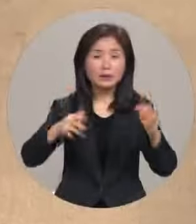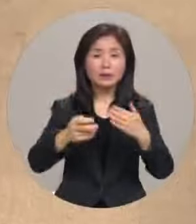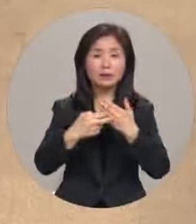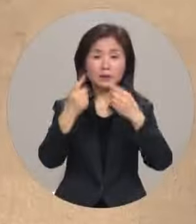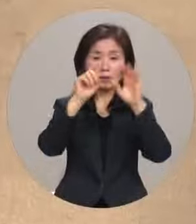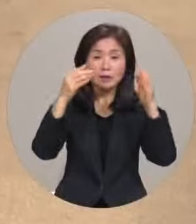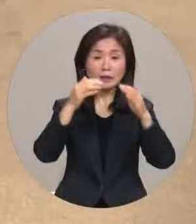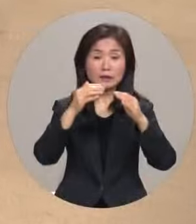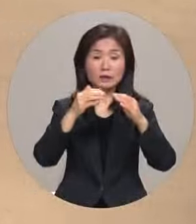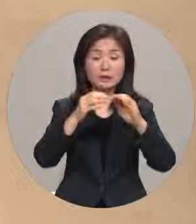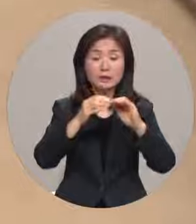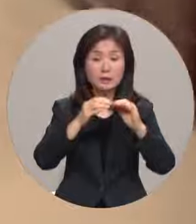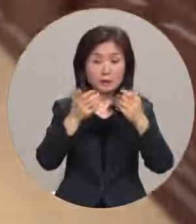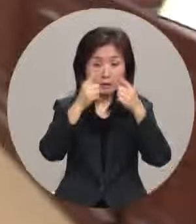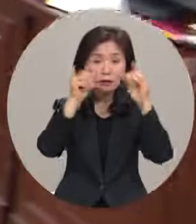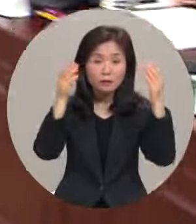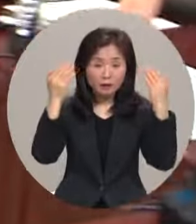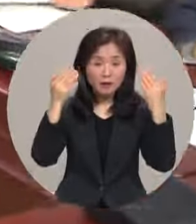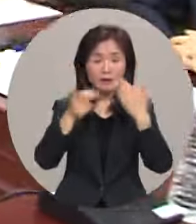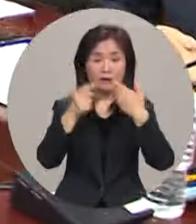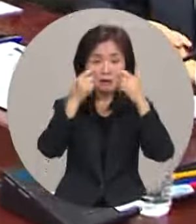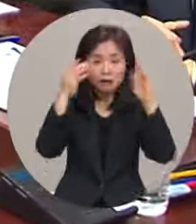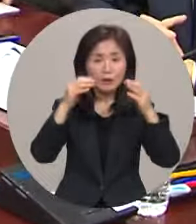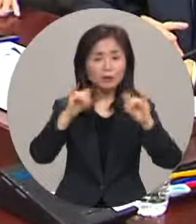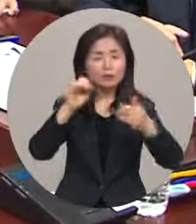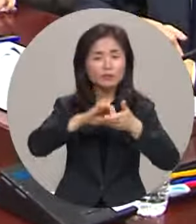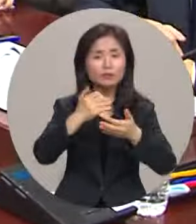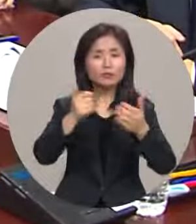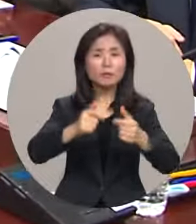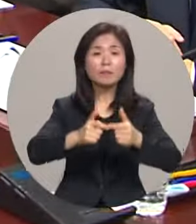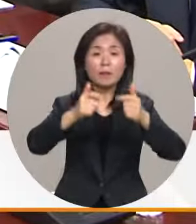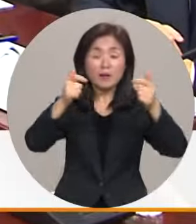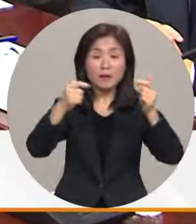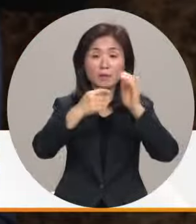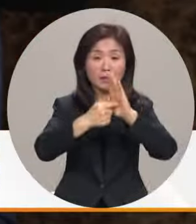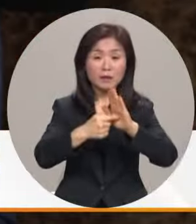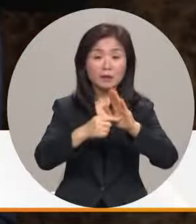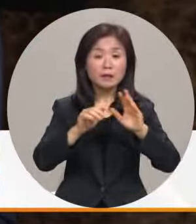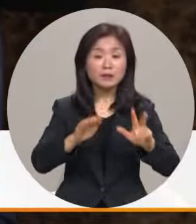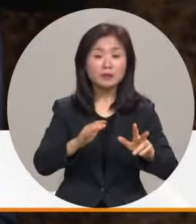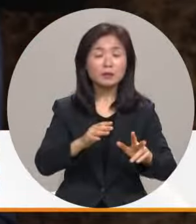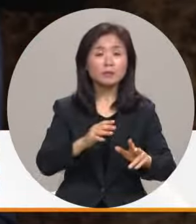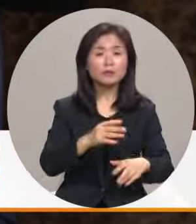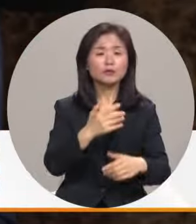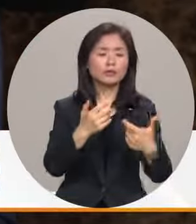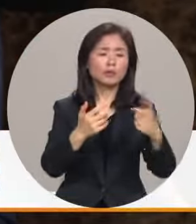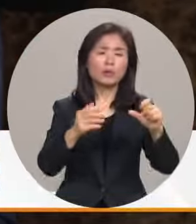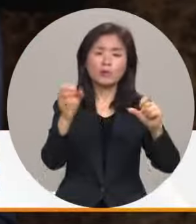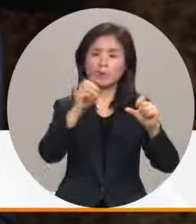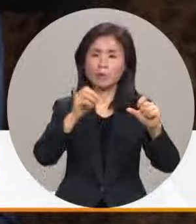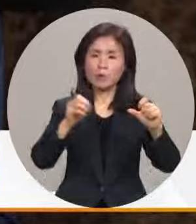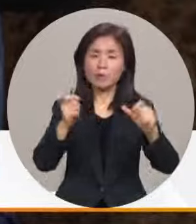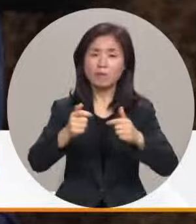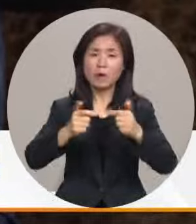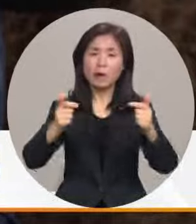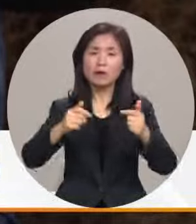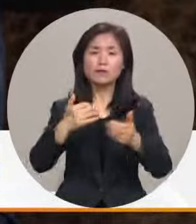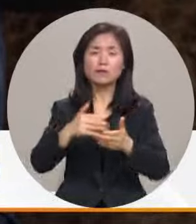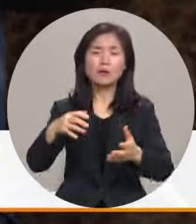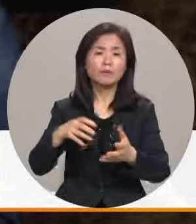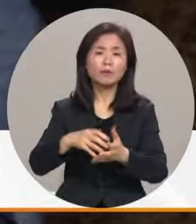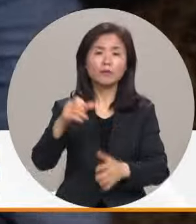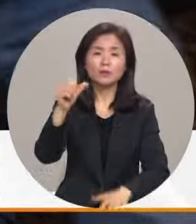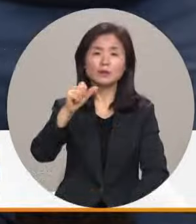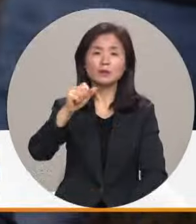방을 확정했습니다 현재 총정 명에서 65% 가량 늘어나 5천